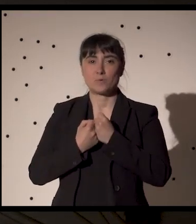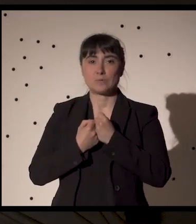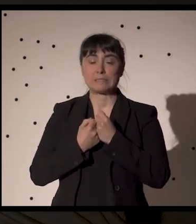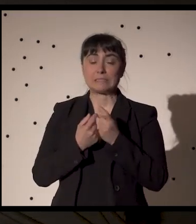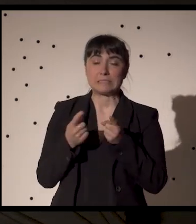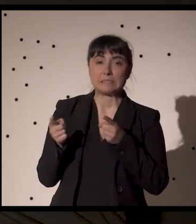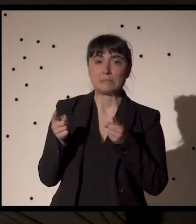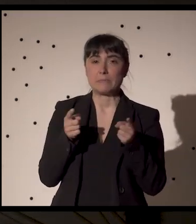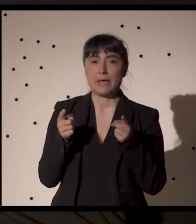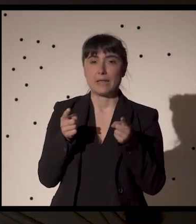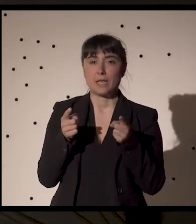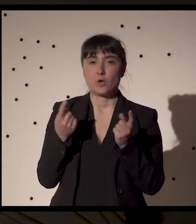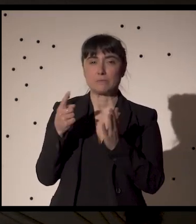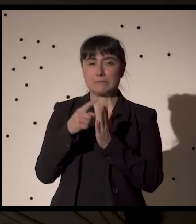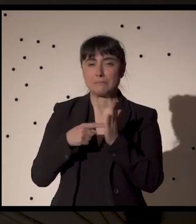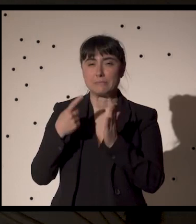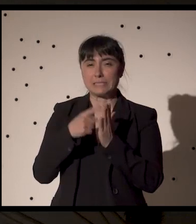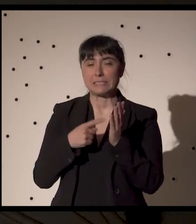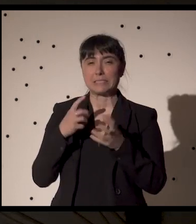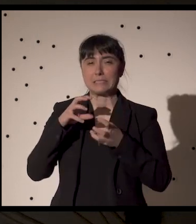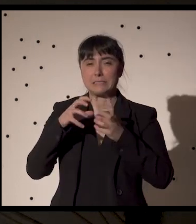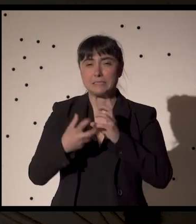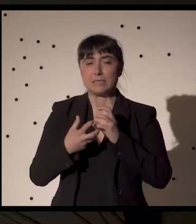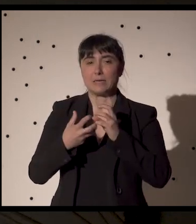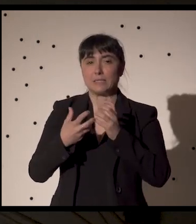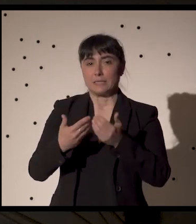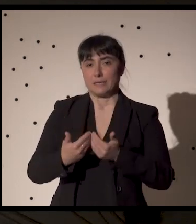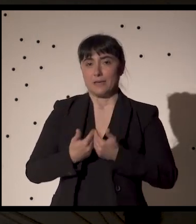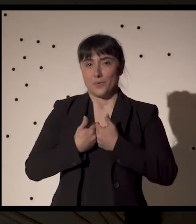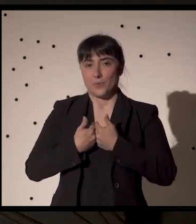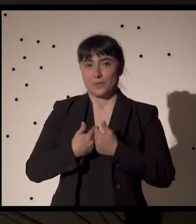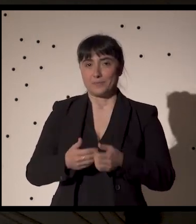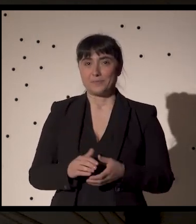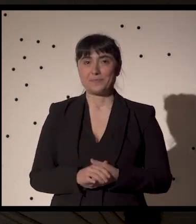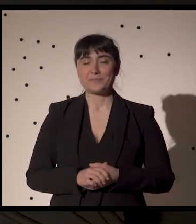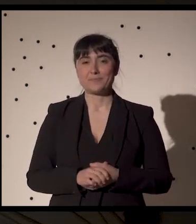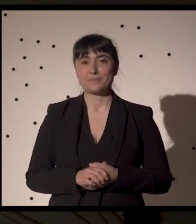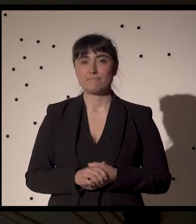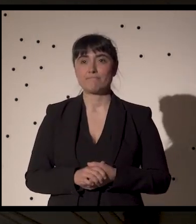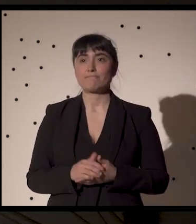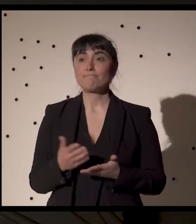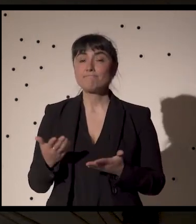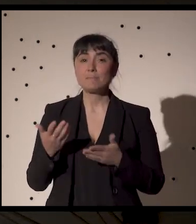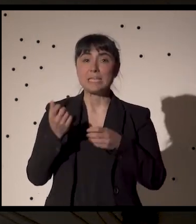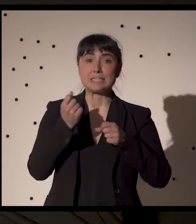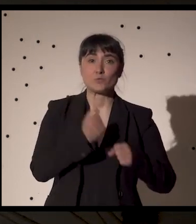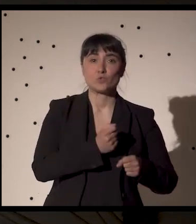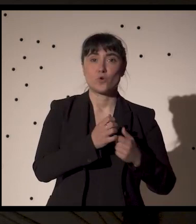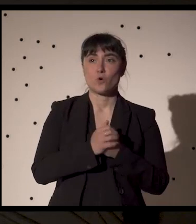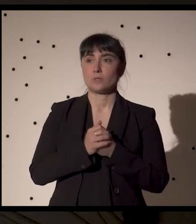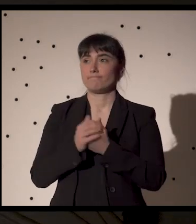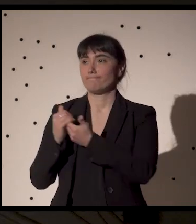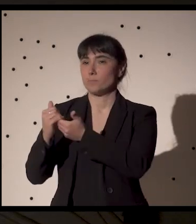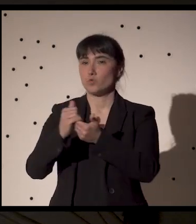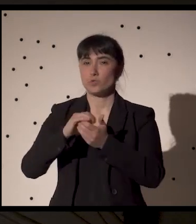questi questi mesi e accanto alle istituzioni accanto alla società civile voglio ringraziare